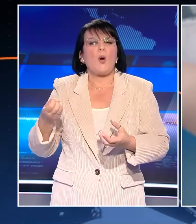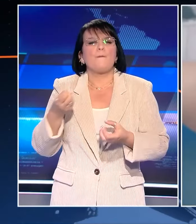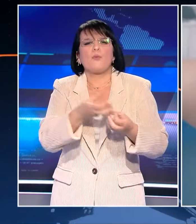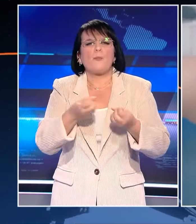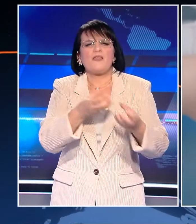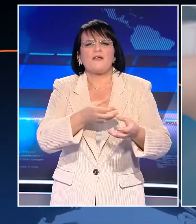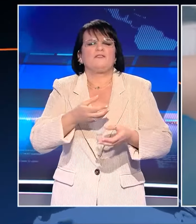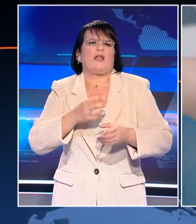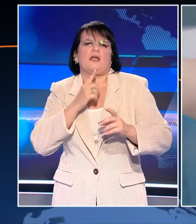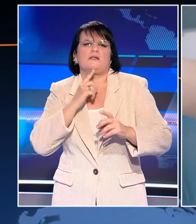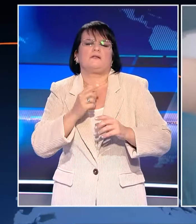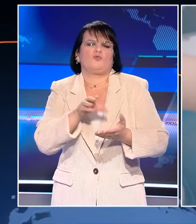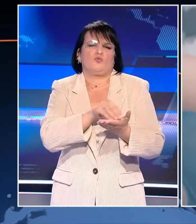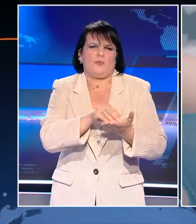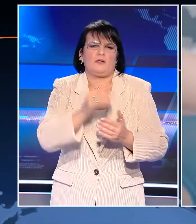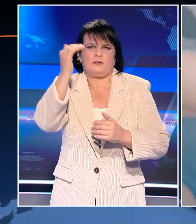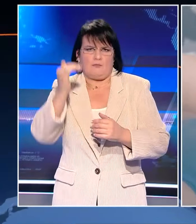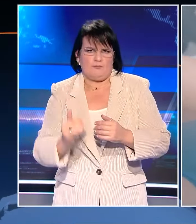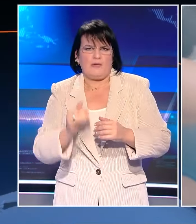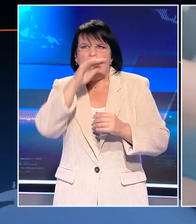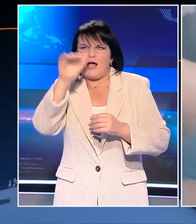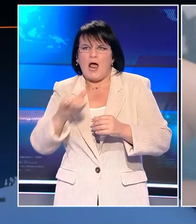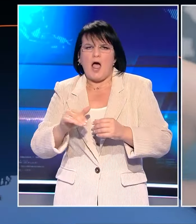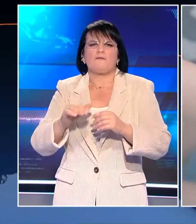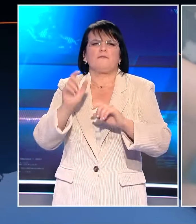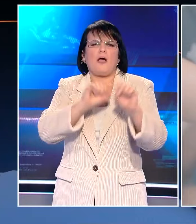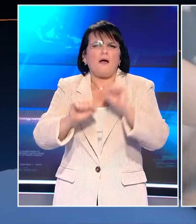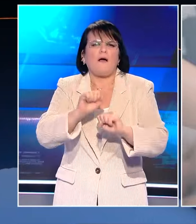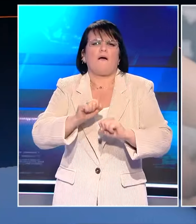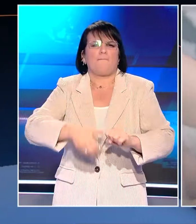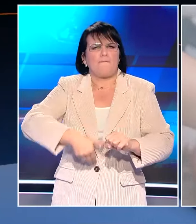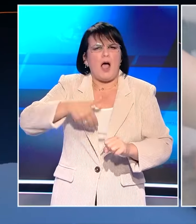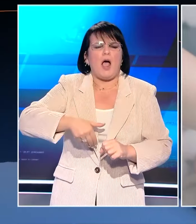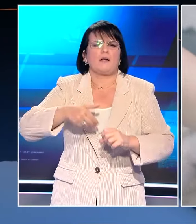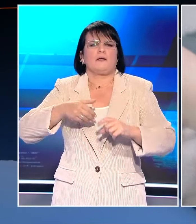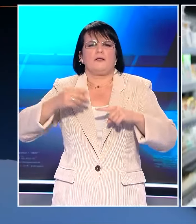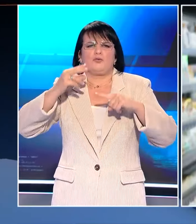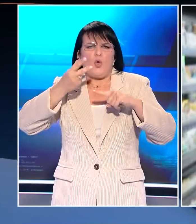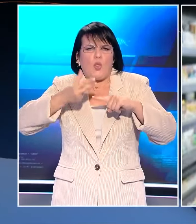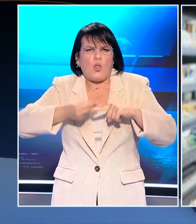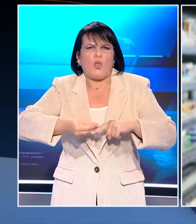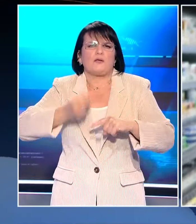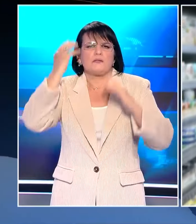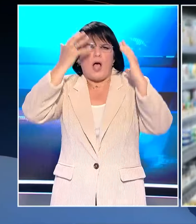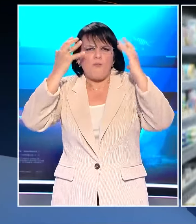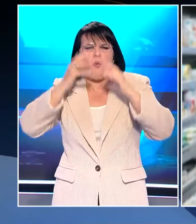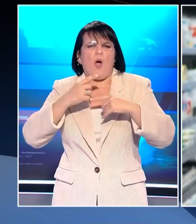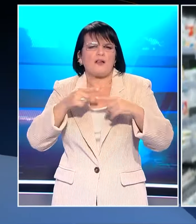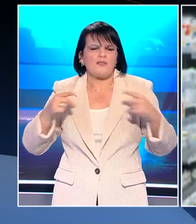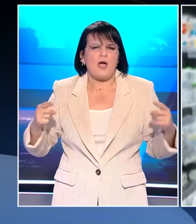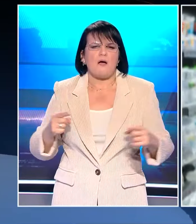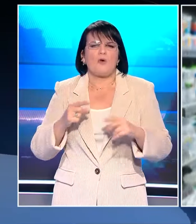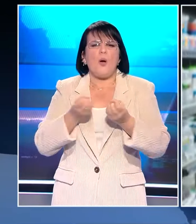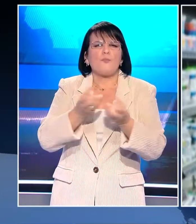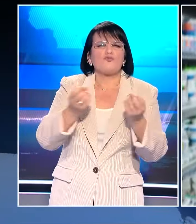σούπερ μάρκετ και μείωση των τιμών στα ράφια σε απορρυπαντικά, βρεφικές πάνες, οδοντόκρεμες και σαμπουάν. Θα μπει ένα τέλος στις